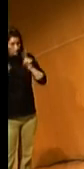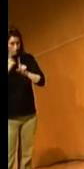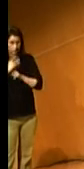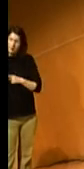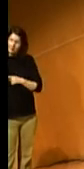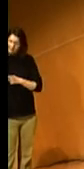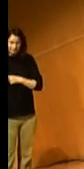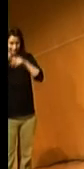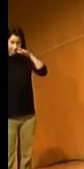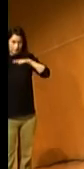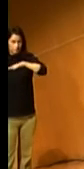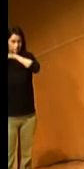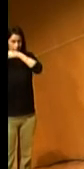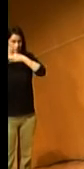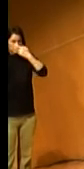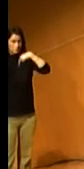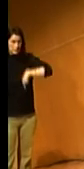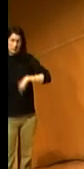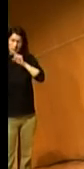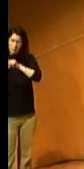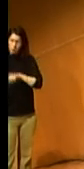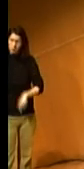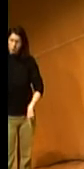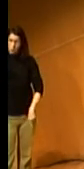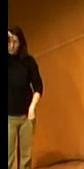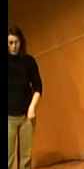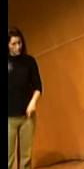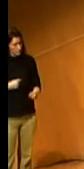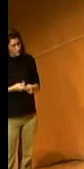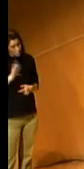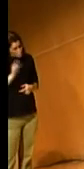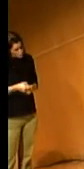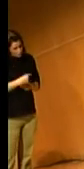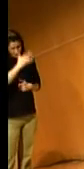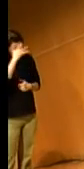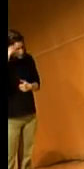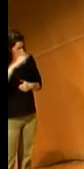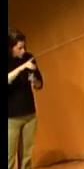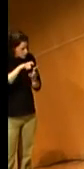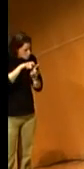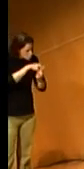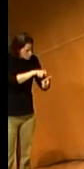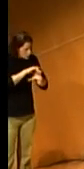c'est l'intérêt du temps long pour le suivi de l'élève.